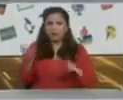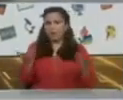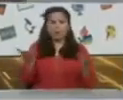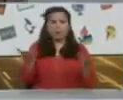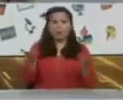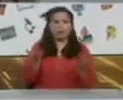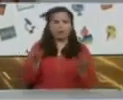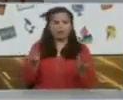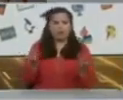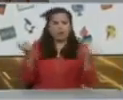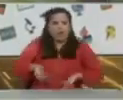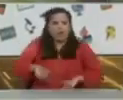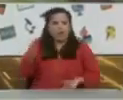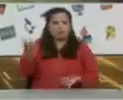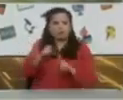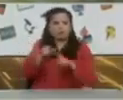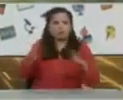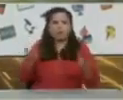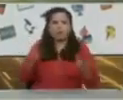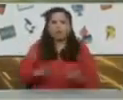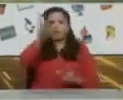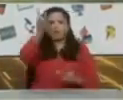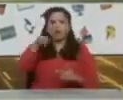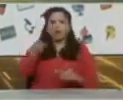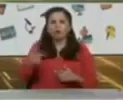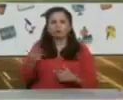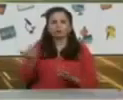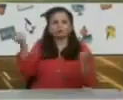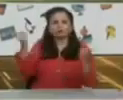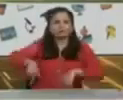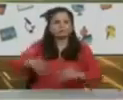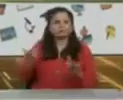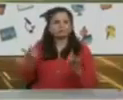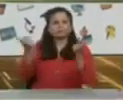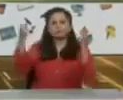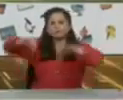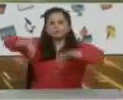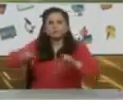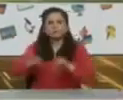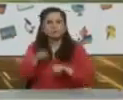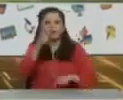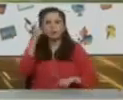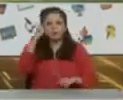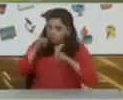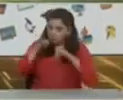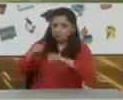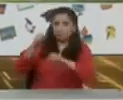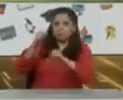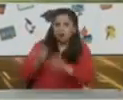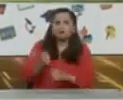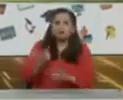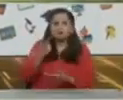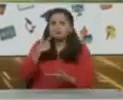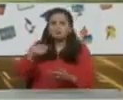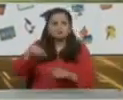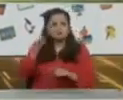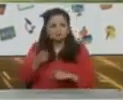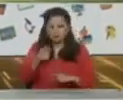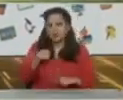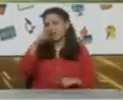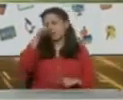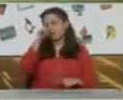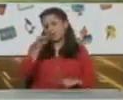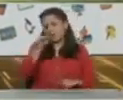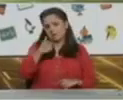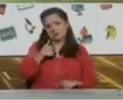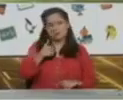है, वैल्यूज का ह्रास हो रहा है। मुझे बराबर याद है, एक बार